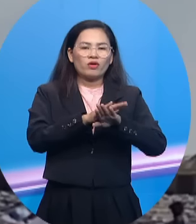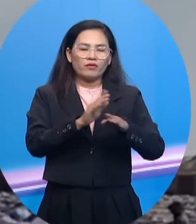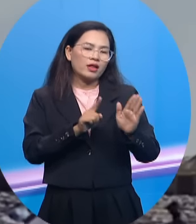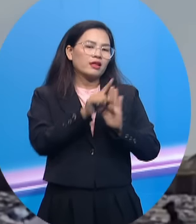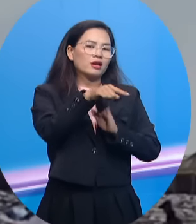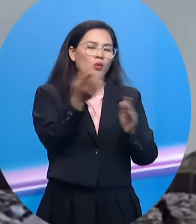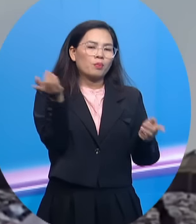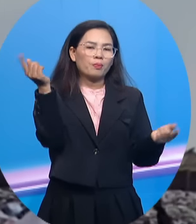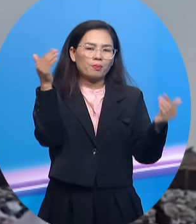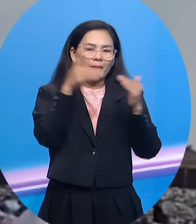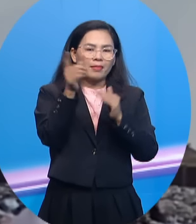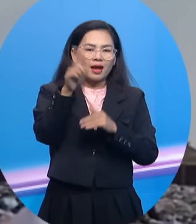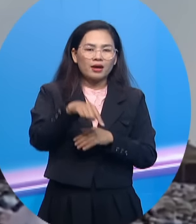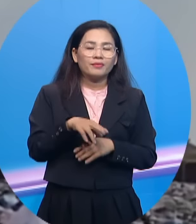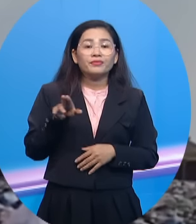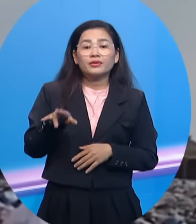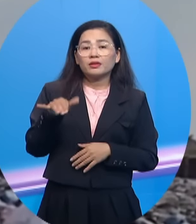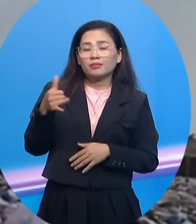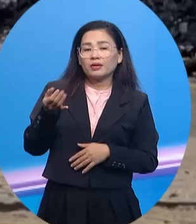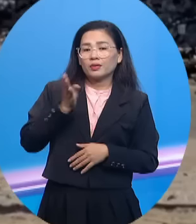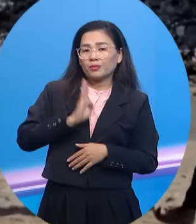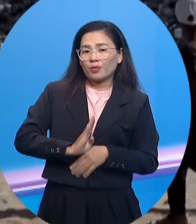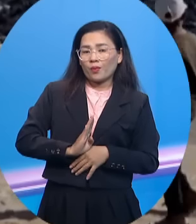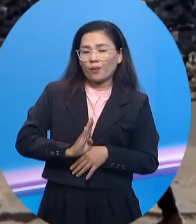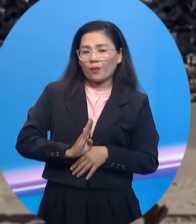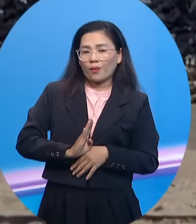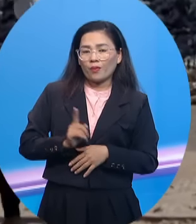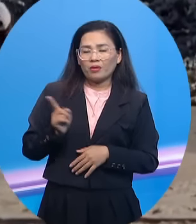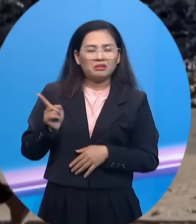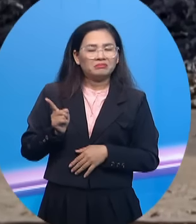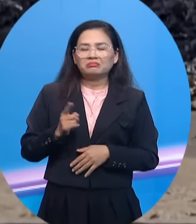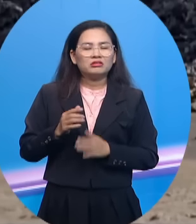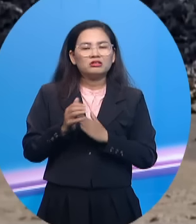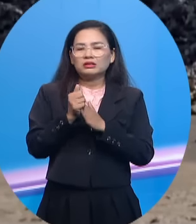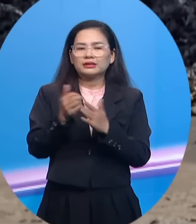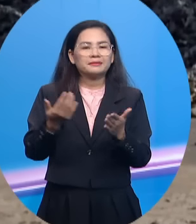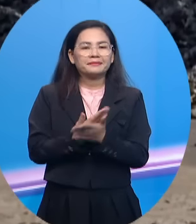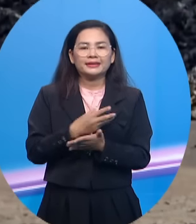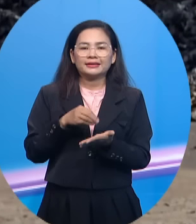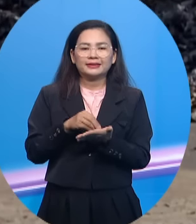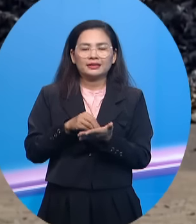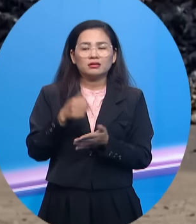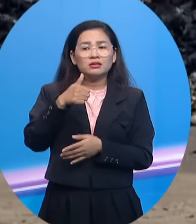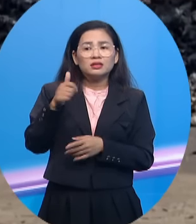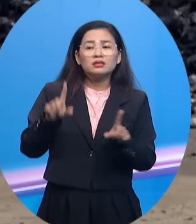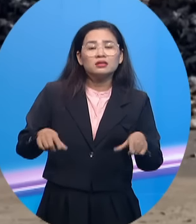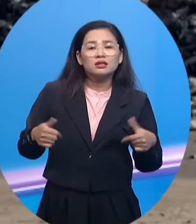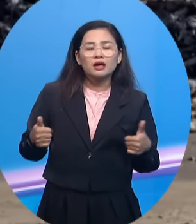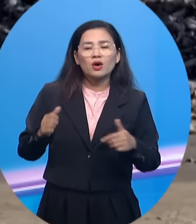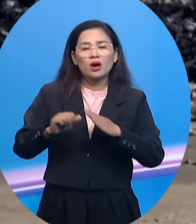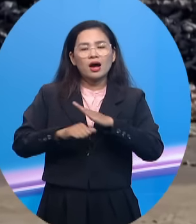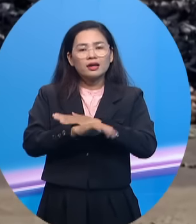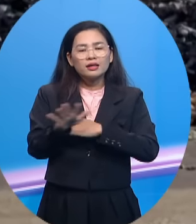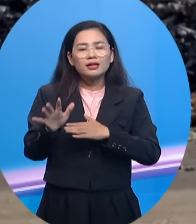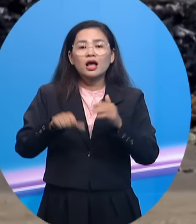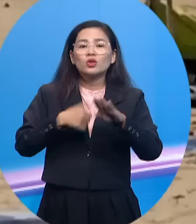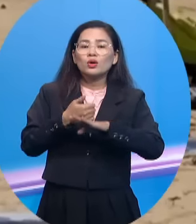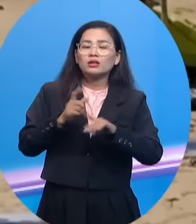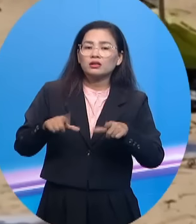công. Tuy nhiên, Bộ Tư lệnh Mặt trận Nội địa Israel vẫn chưa đưa ra hướng dẫn mới cho người dân về công tác an ninh và an